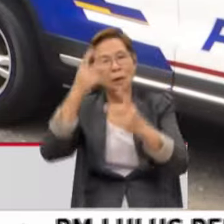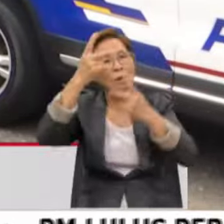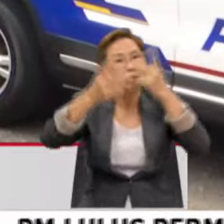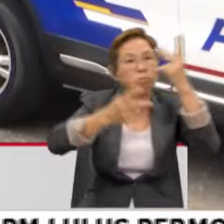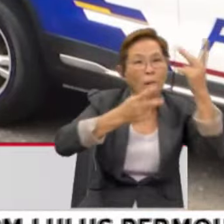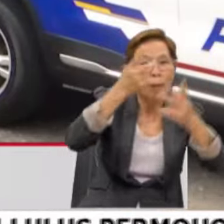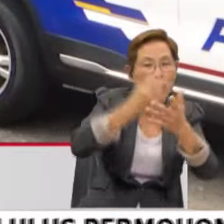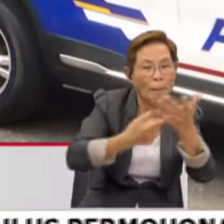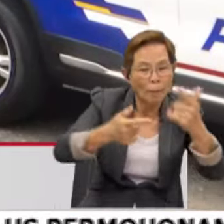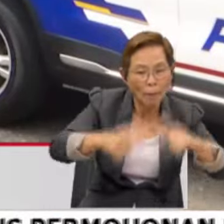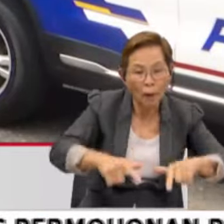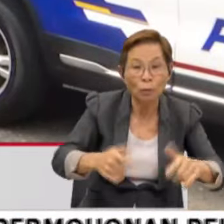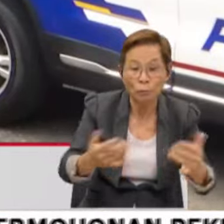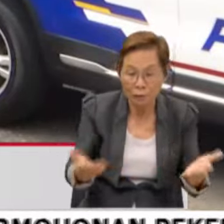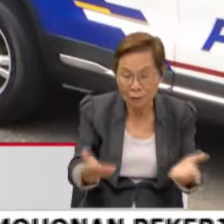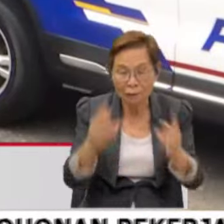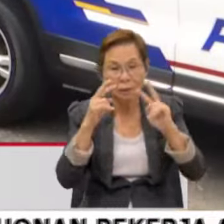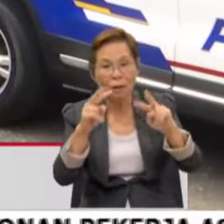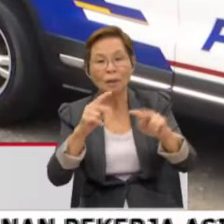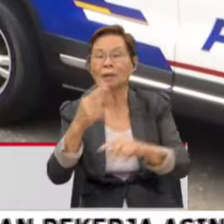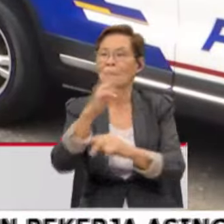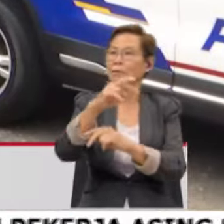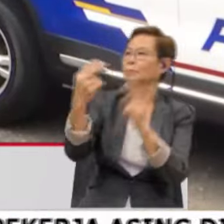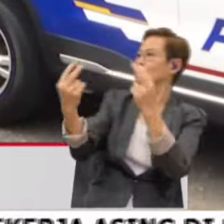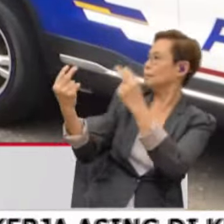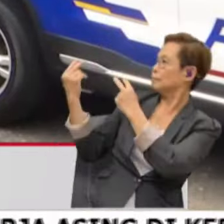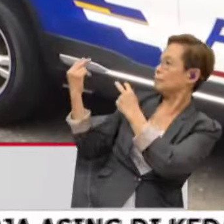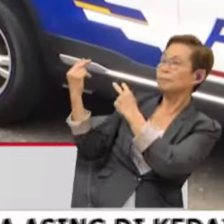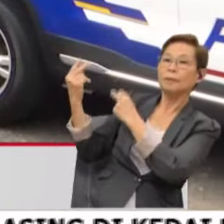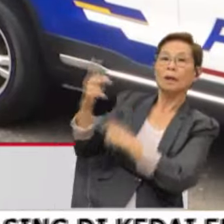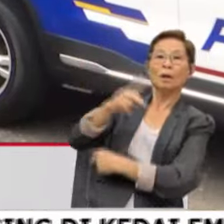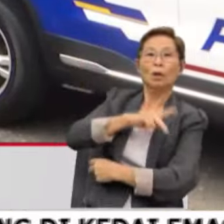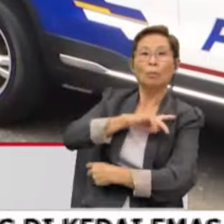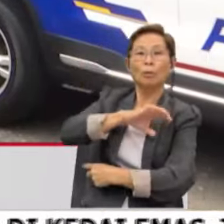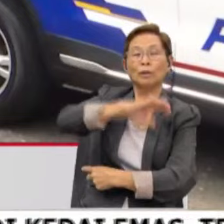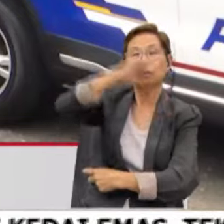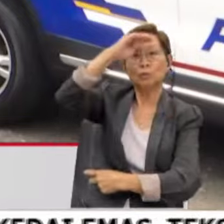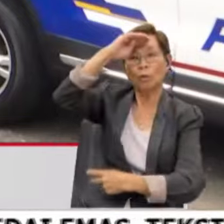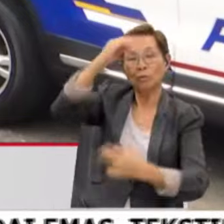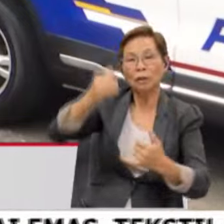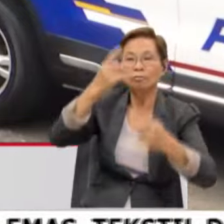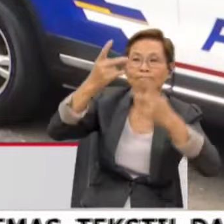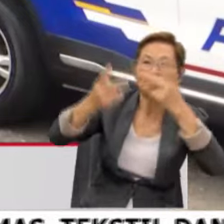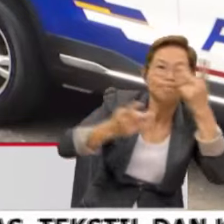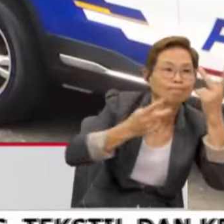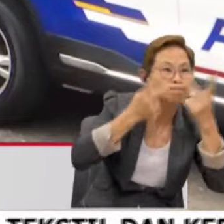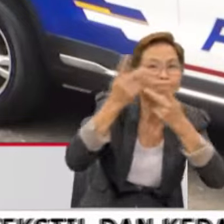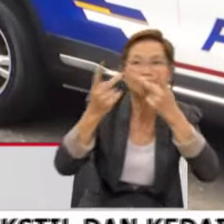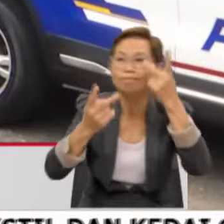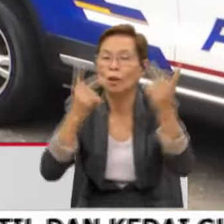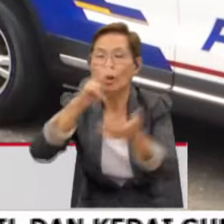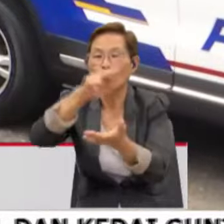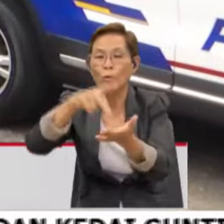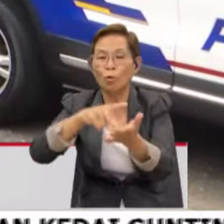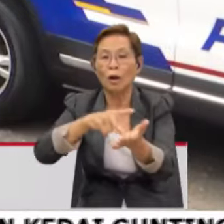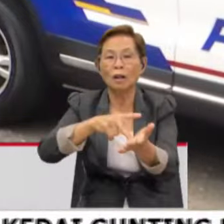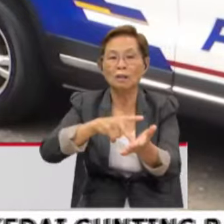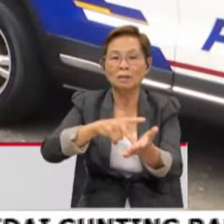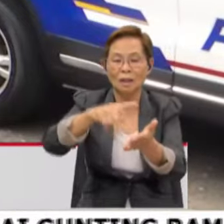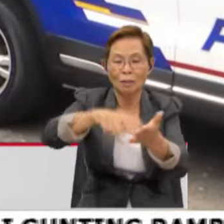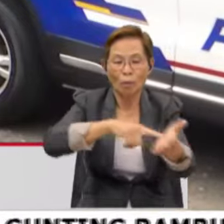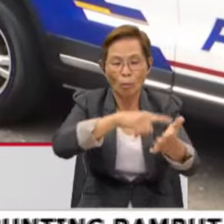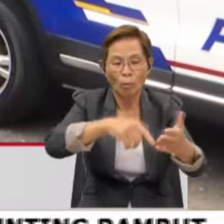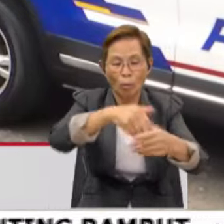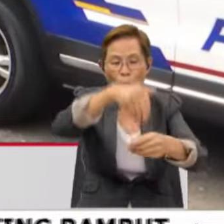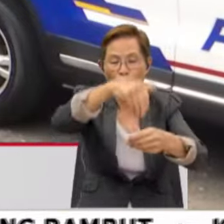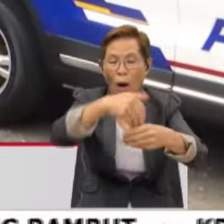situasi semasa di sini. Dan sekarang, jika anda lihat di belakang saya, Ketua Polis Johor sedang meninjau pusat undi awal ini dan